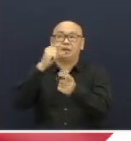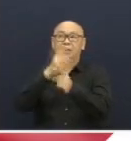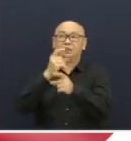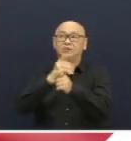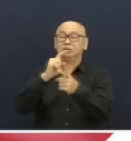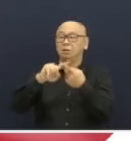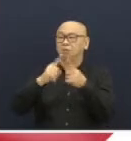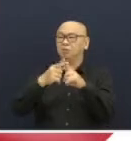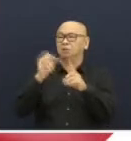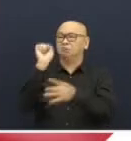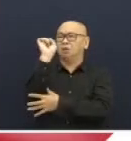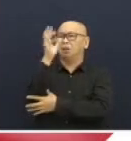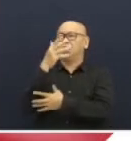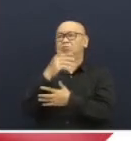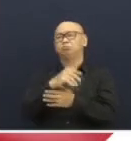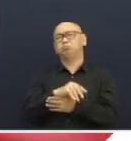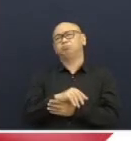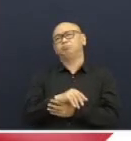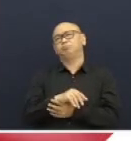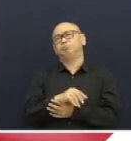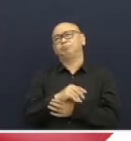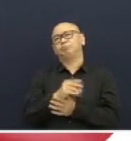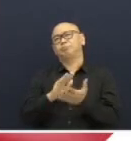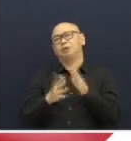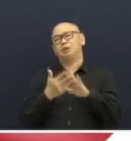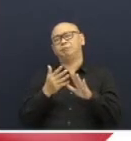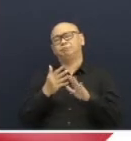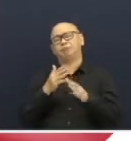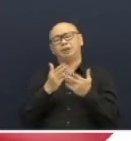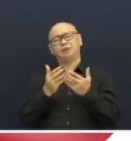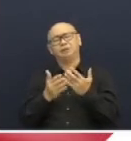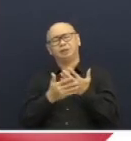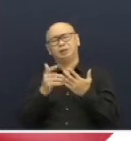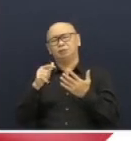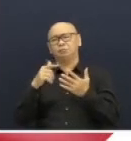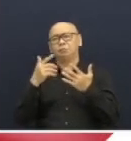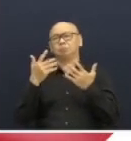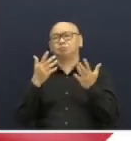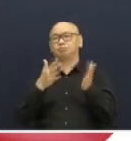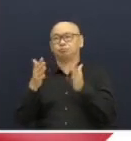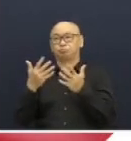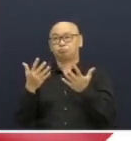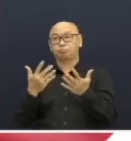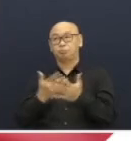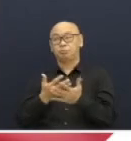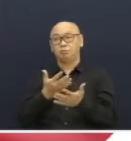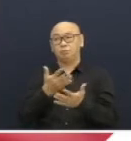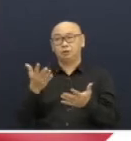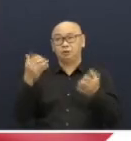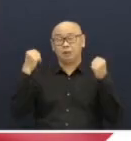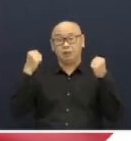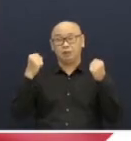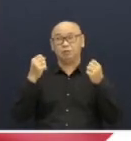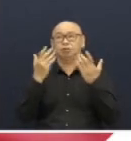pernah, mungkin pernah merasakan itu. Kemudian bagaimana? Ya kan berarti sampean kan sehat kan gitu.